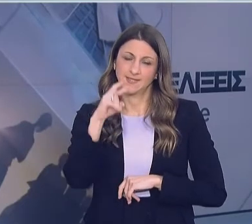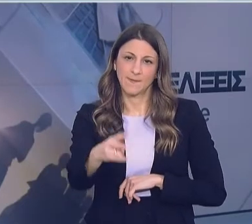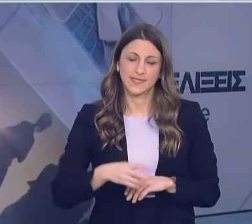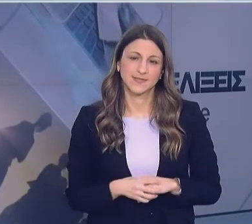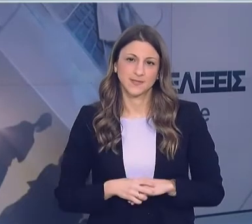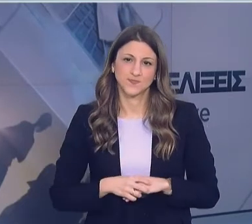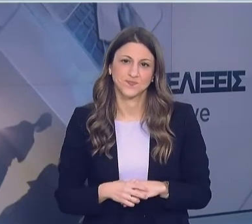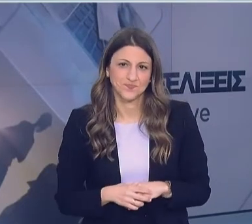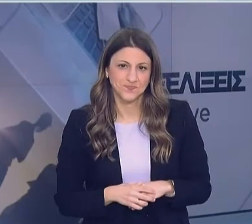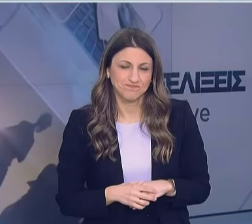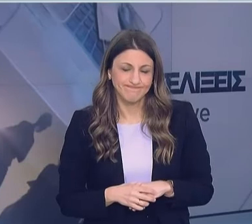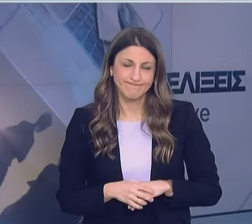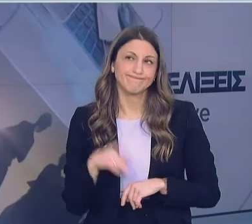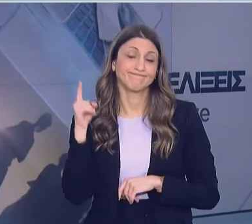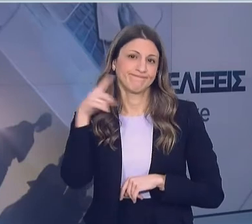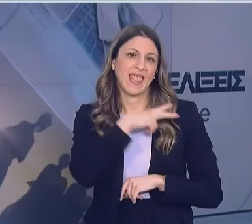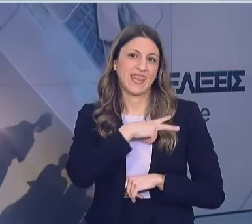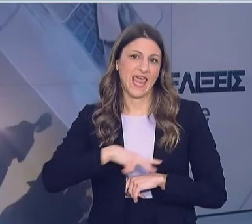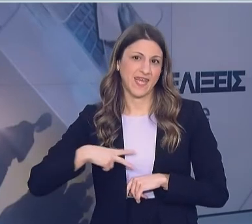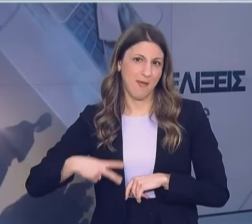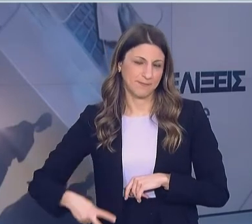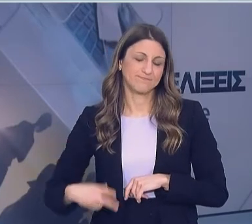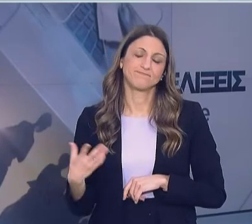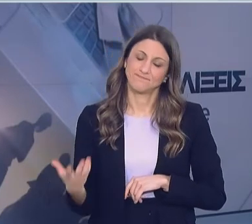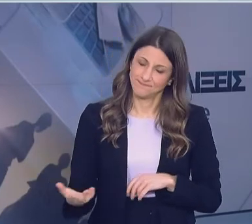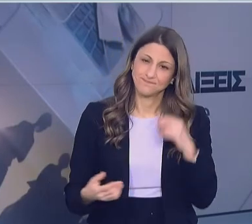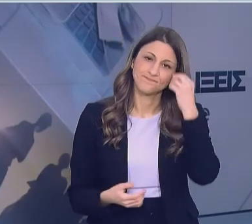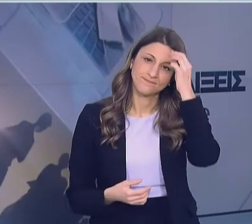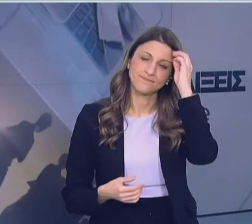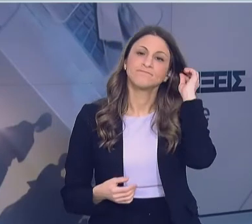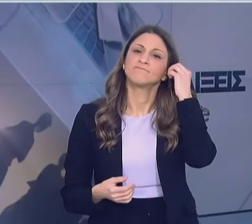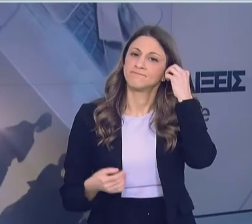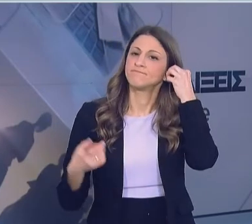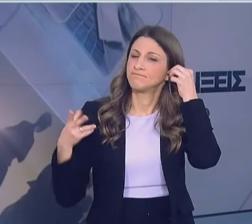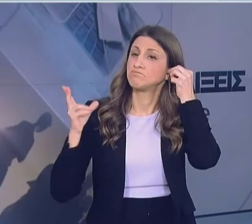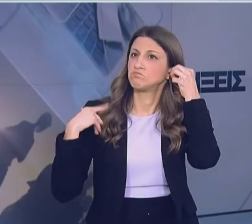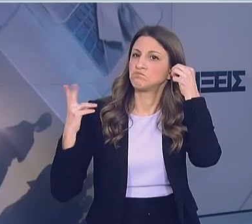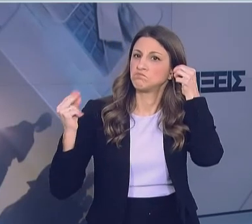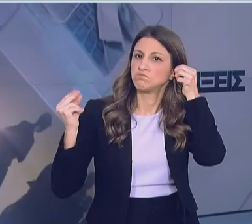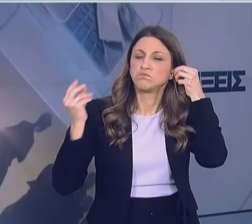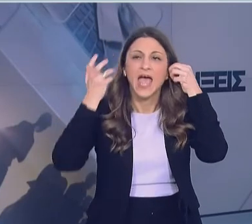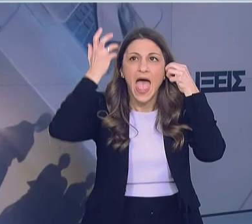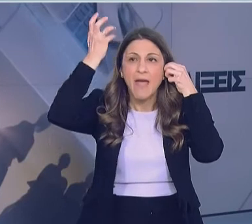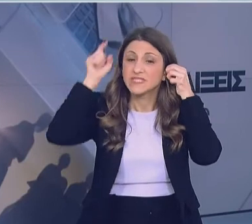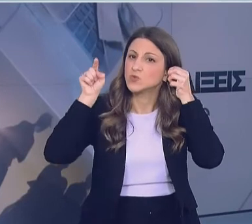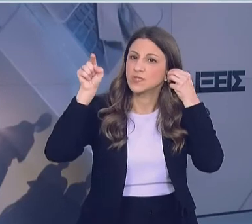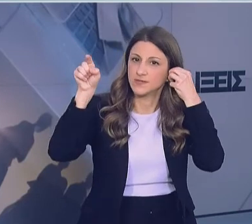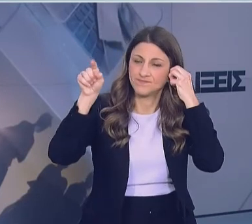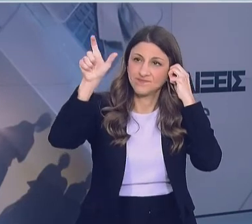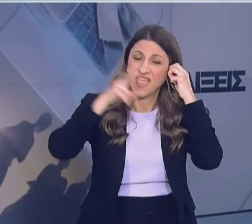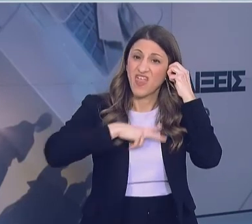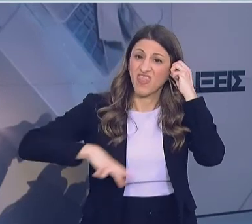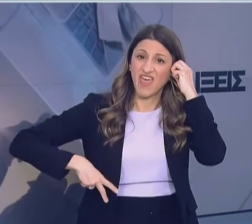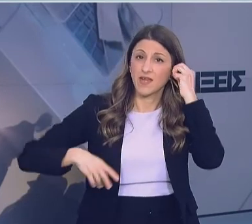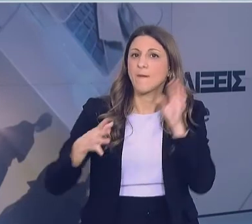Η φίλη Δανία, και εμείς συνομιλούμε με τους Δανούς επιστήμονες, έχει ανακοινώσει κάποια